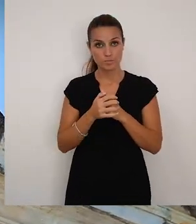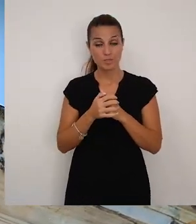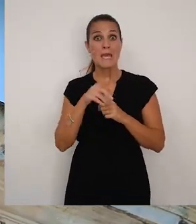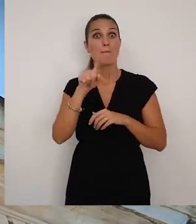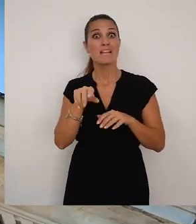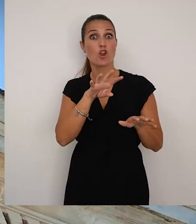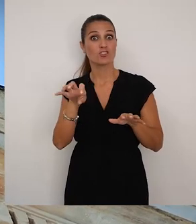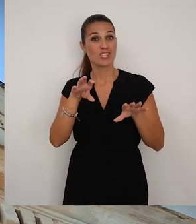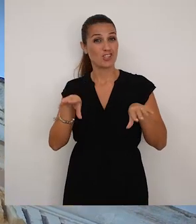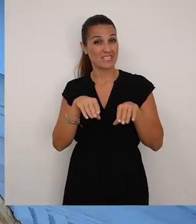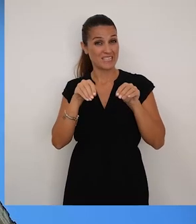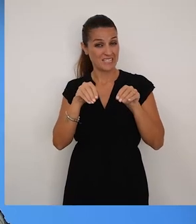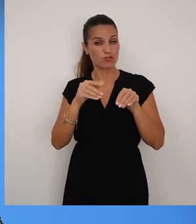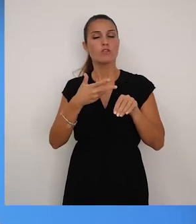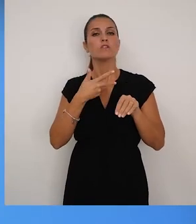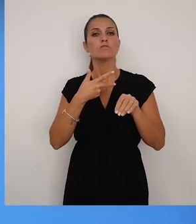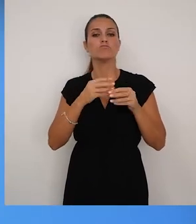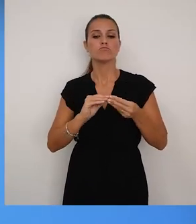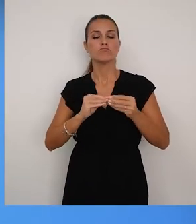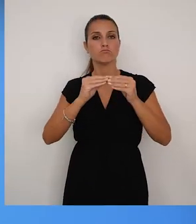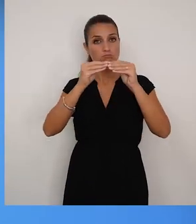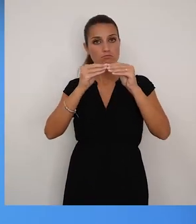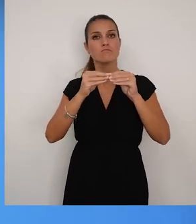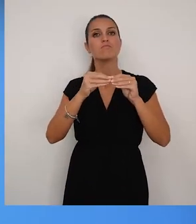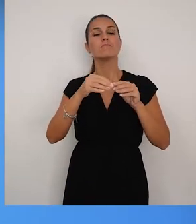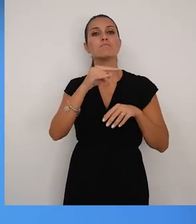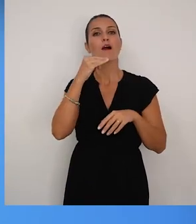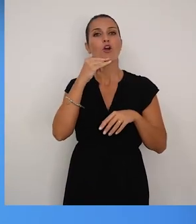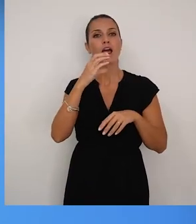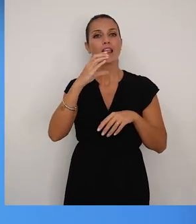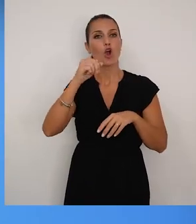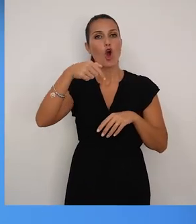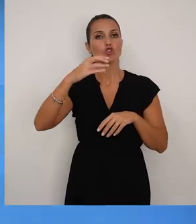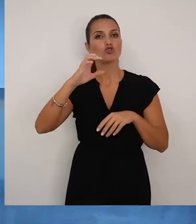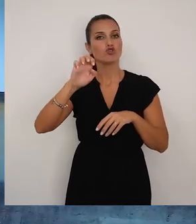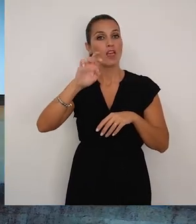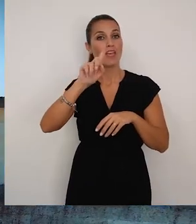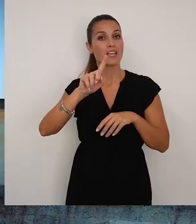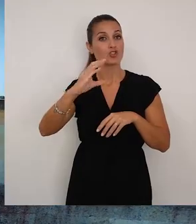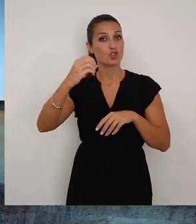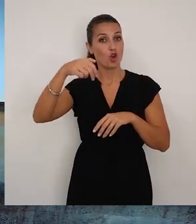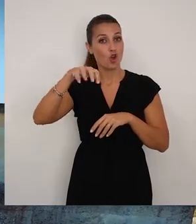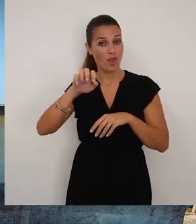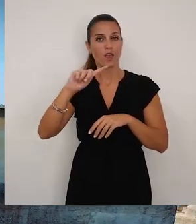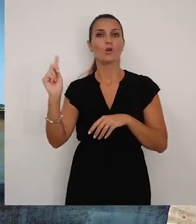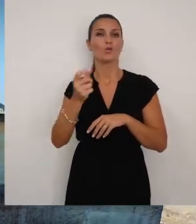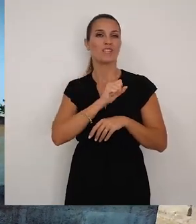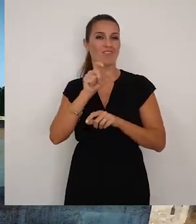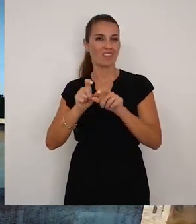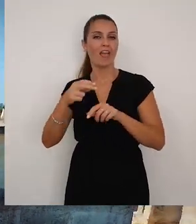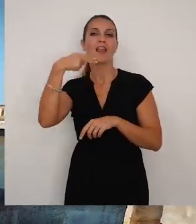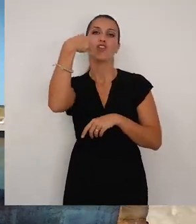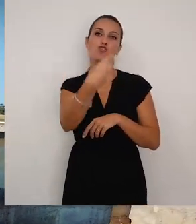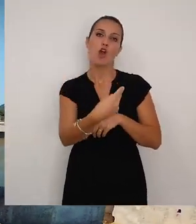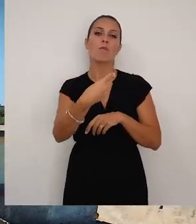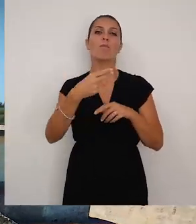Sempre risalente ai primi del Novecento, merita menzione la chiesa dell'Immacolata Concezione, chiamata dai fedeli Chiesa della Congrega.